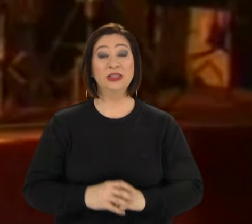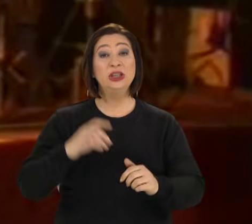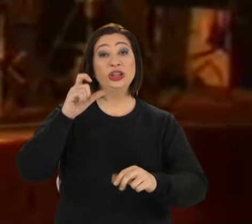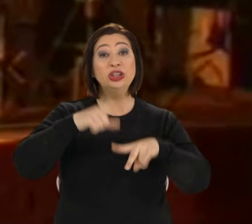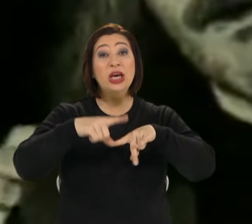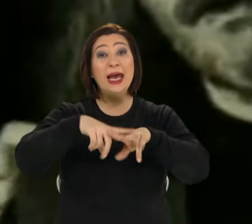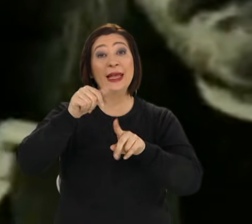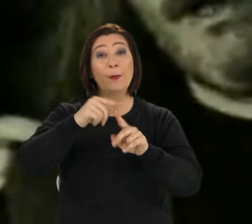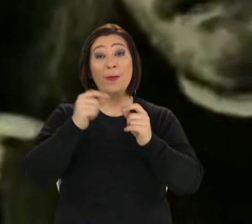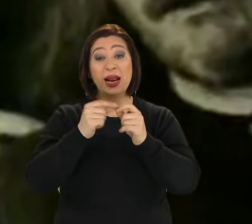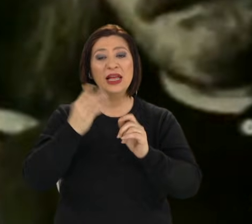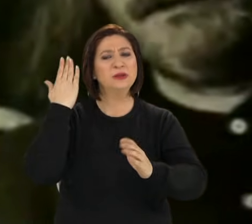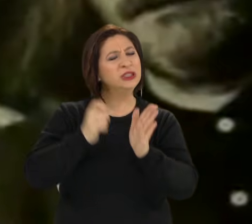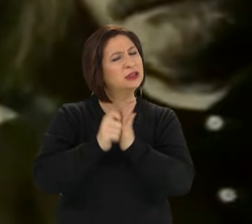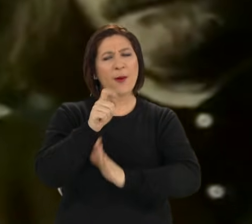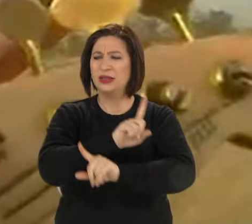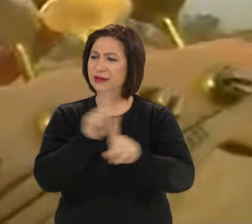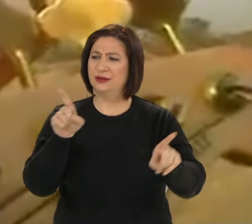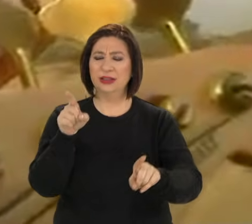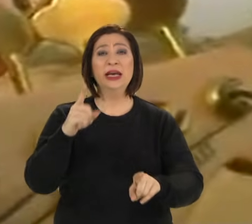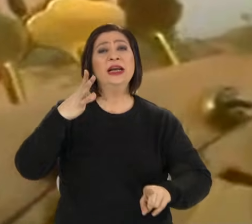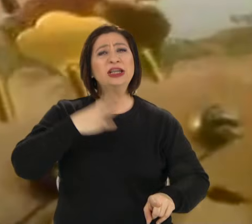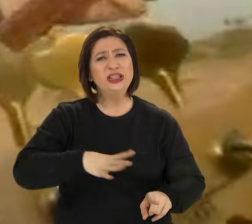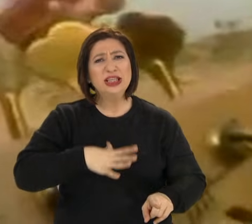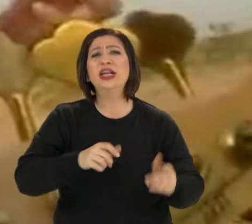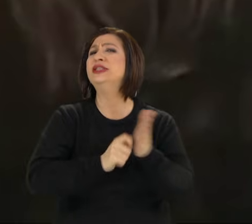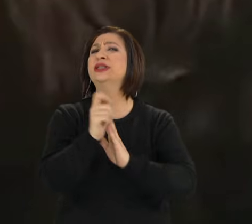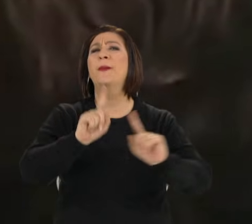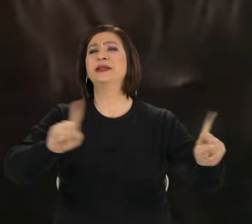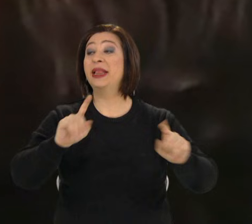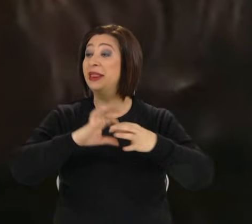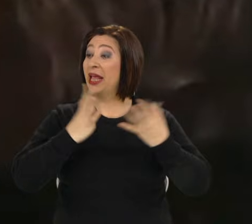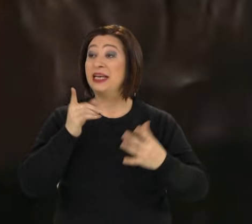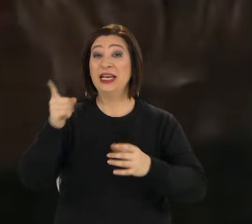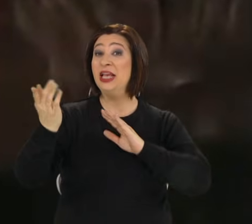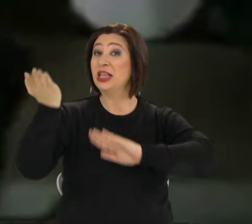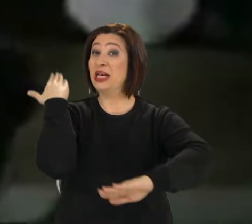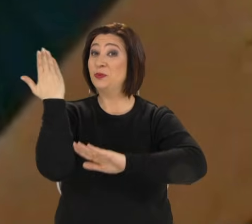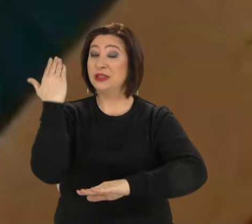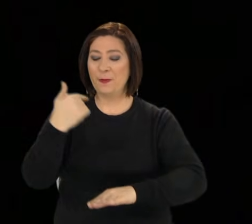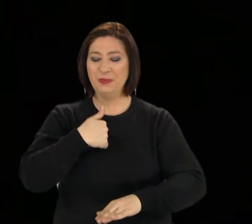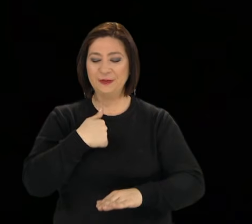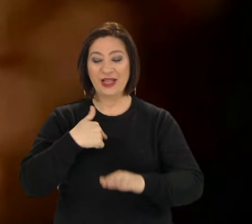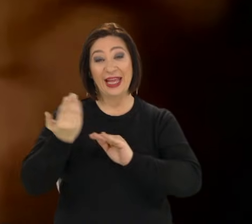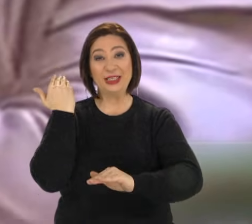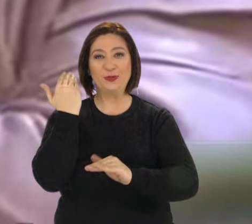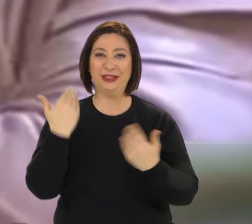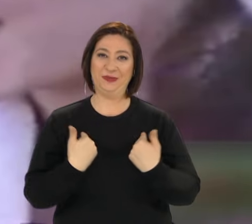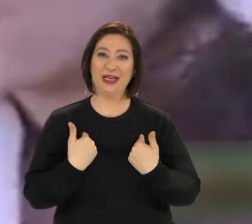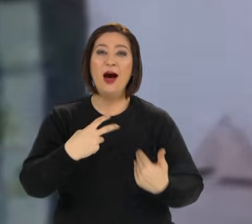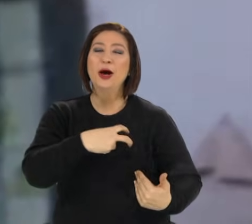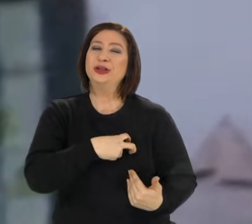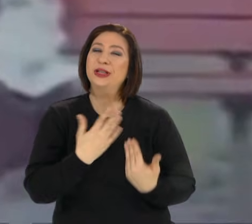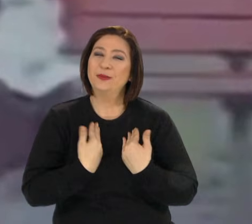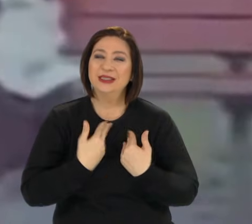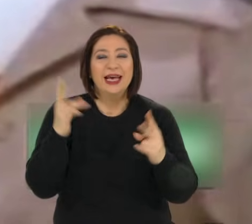Cahit Berkay, geçmişini silemezsin. İstesen de silemezsin. Çünkü senin geçmişin bizim de geçmişimiz.